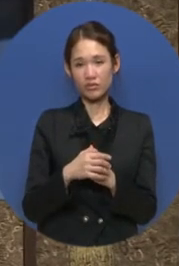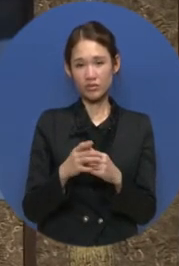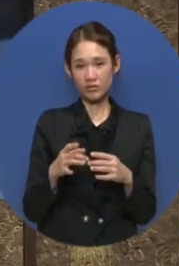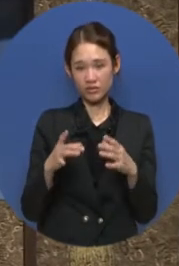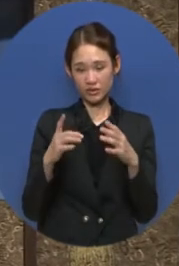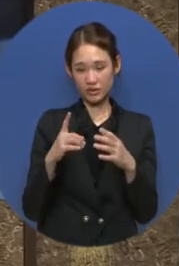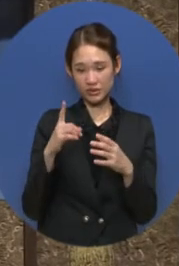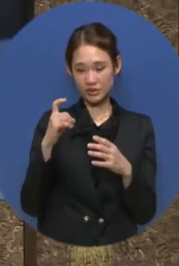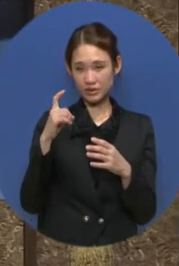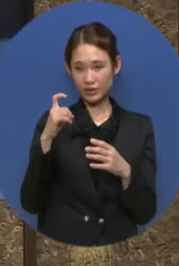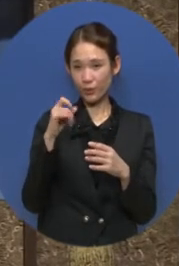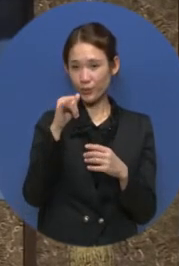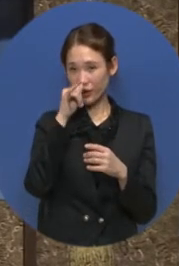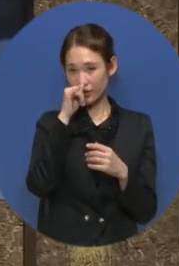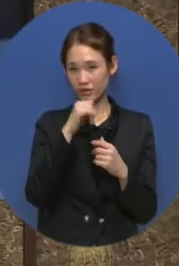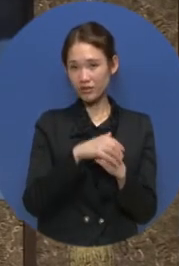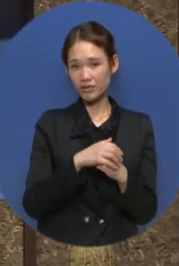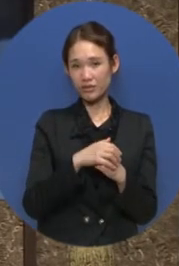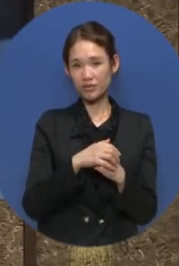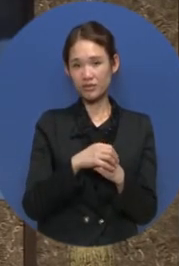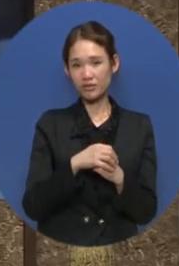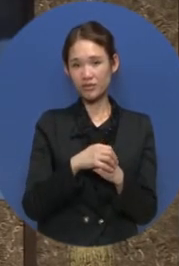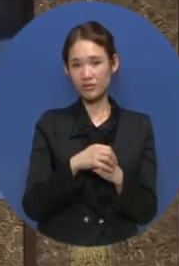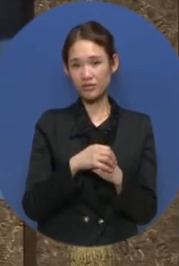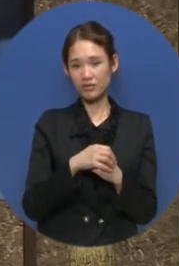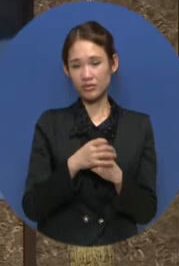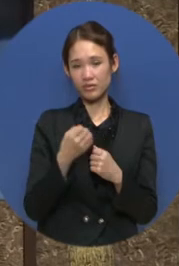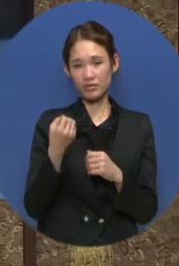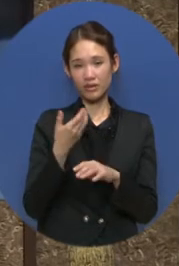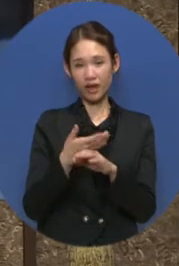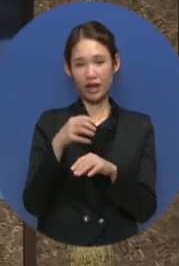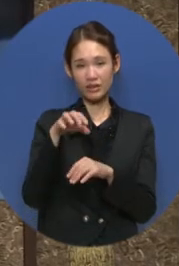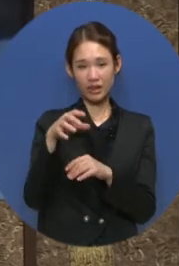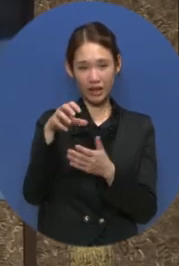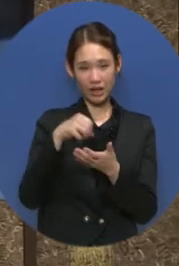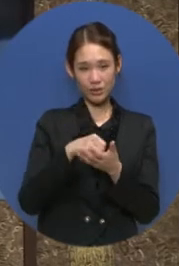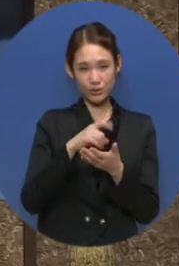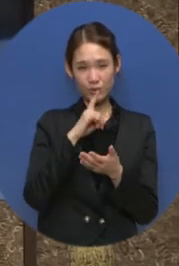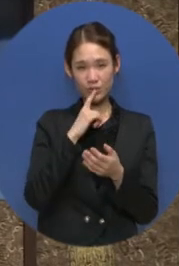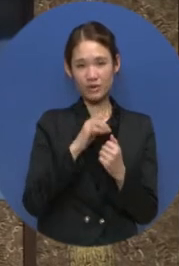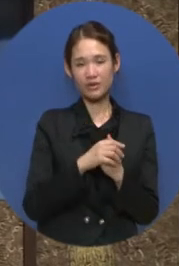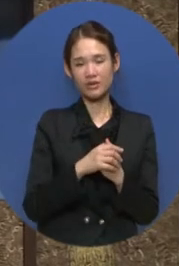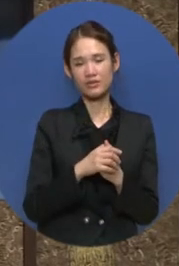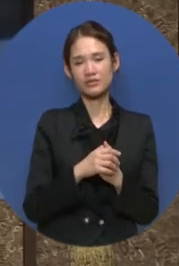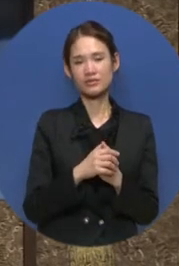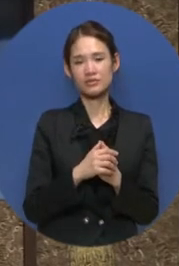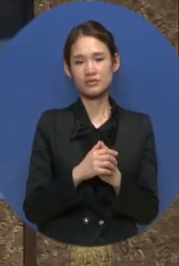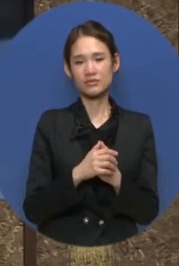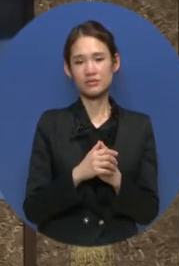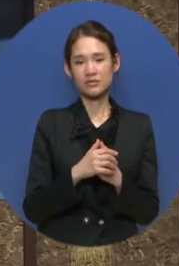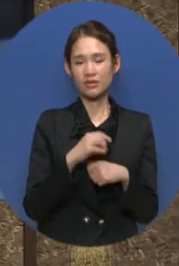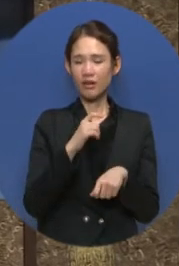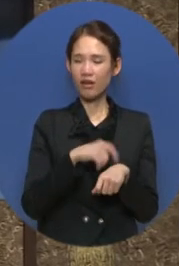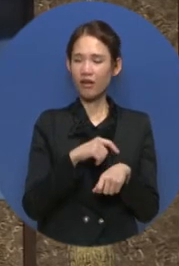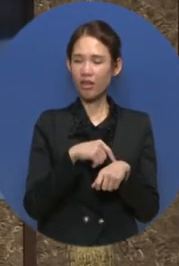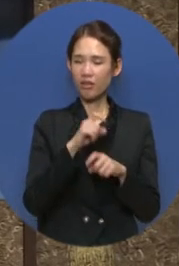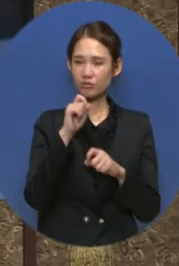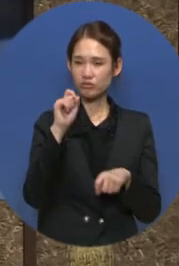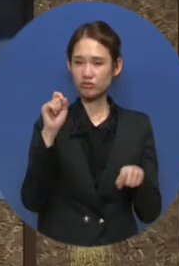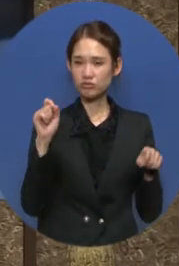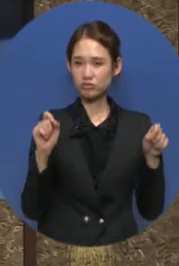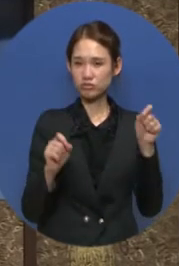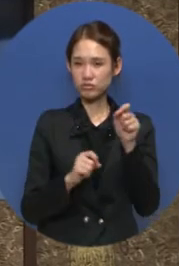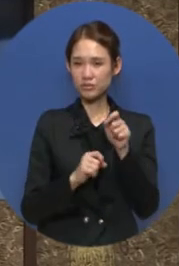그 스프레이 있잖아요. 네네. 그거는 이게 또 이렇게 다른 데서 갖고 온다고 하더라고요. 그러다 보니 시간이